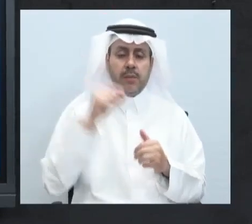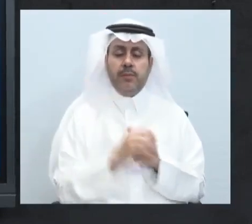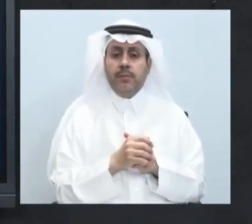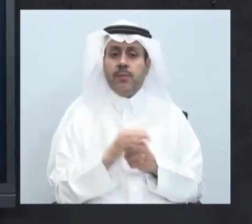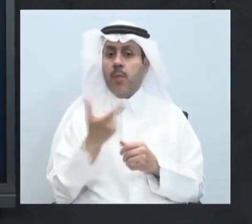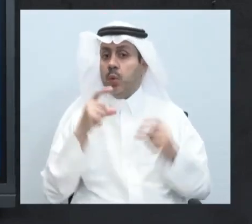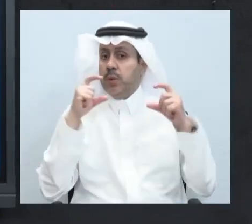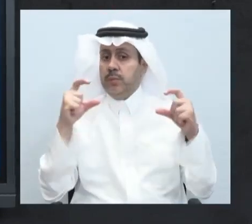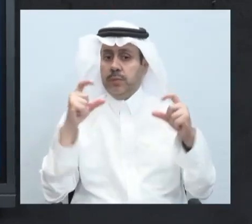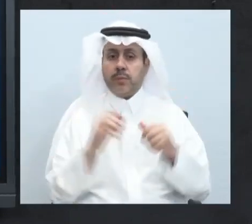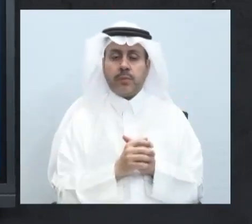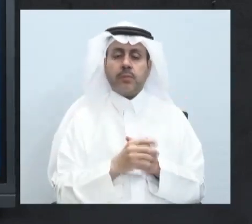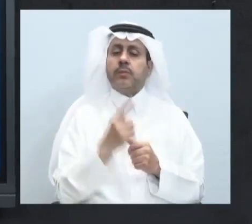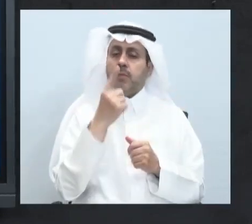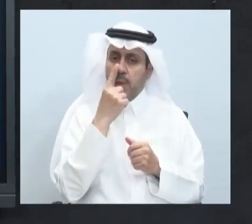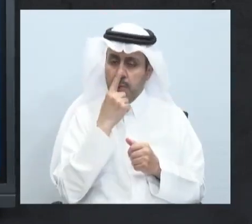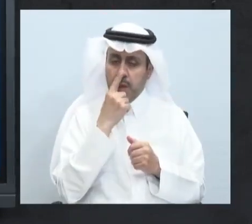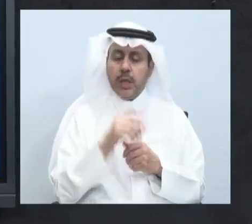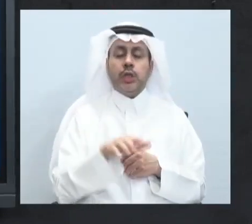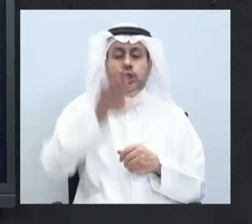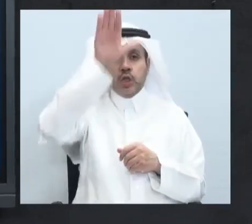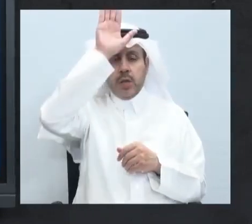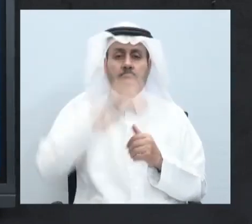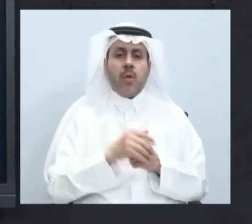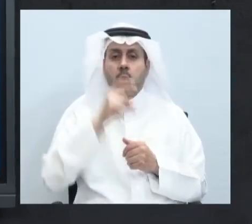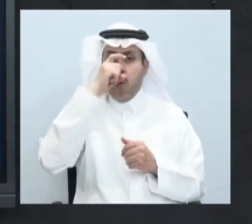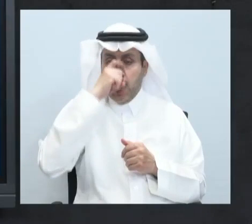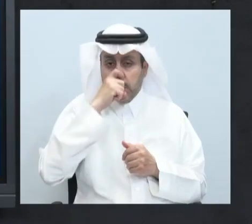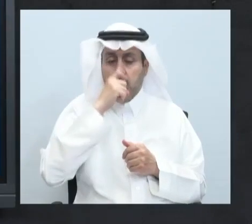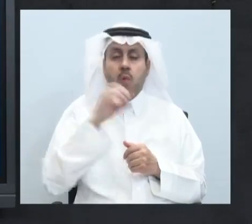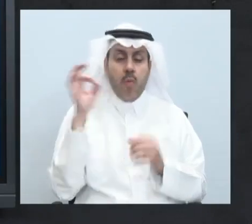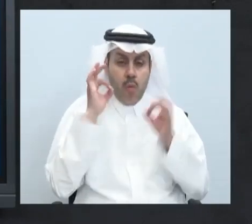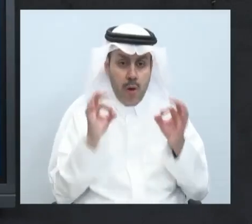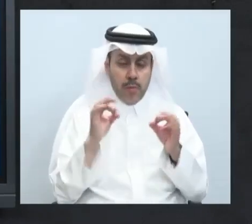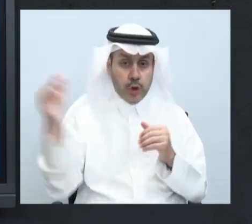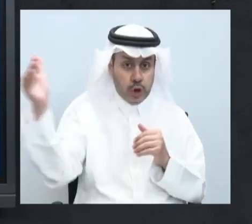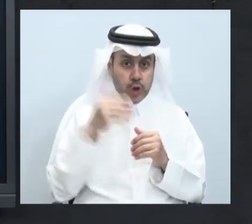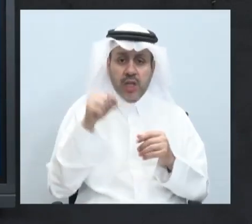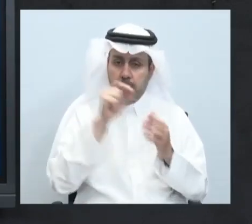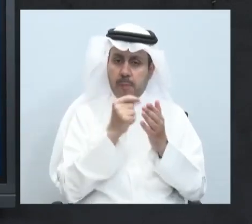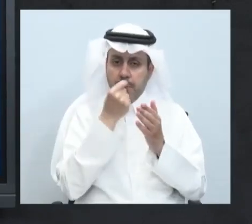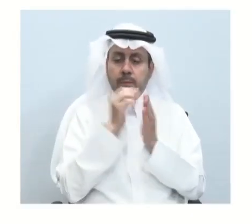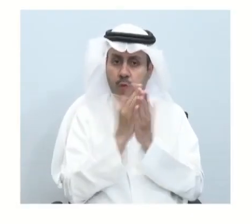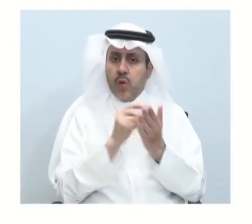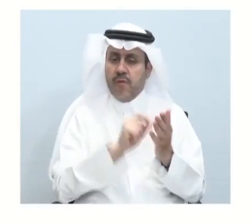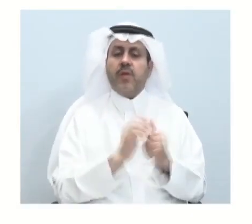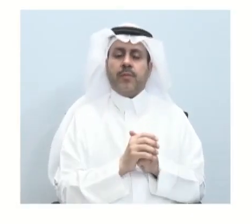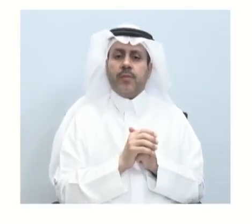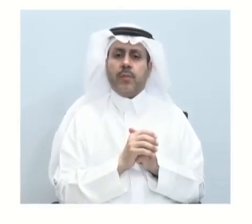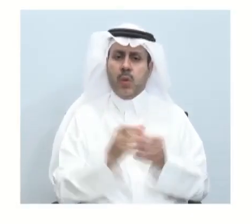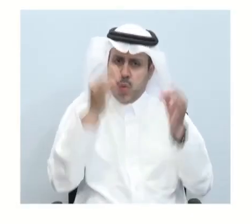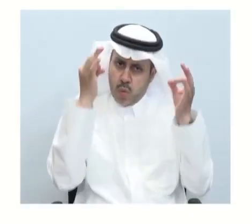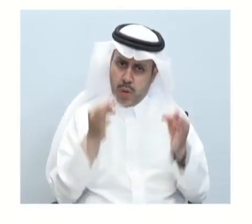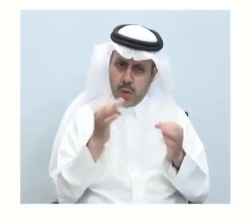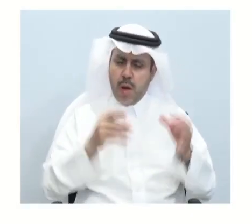هذا الامر ان البيعه الشرعيه مهمه ايضا انها وردت في كتاب الله سبحانه وتعالى ومما ي يقرر اهميه